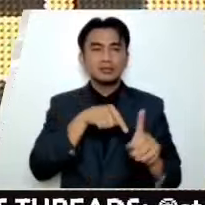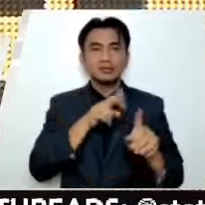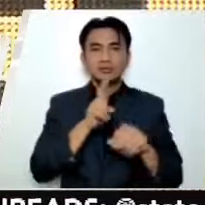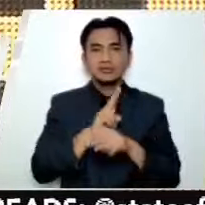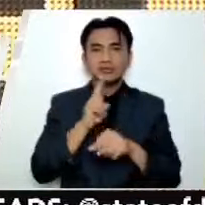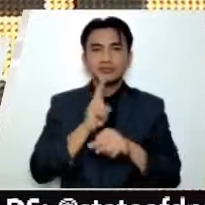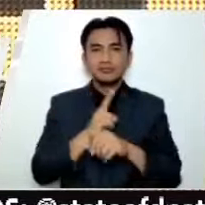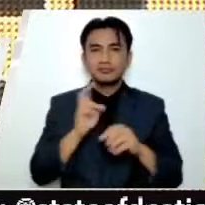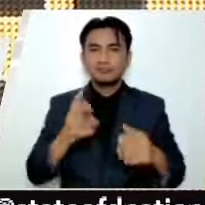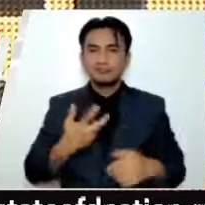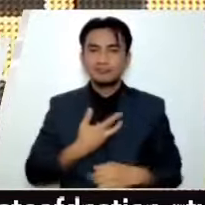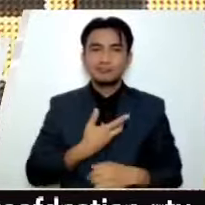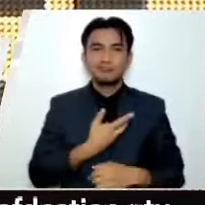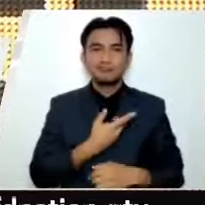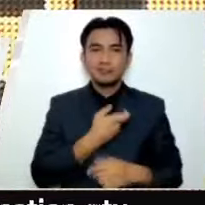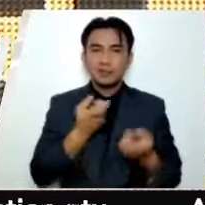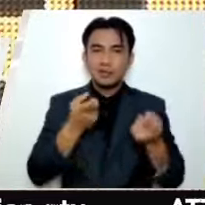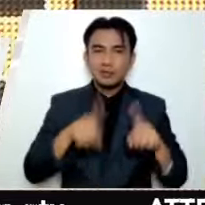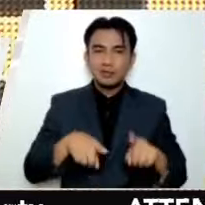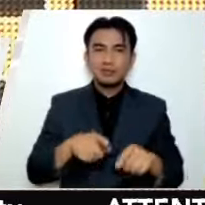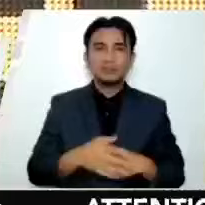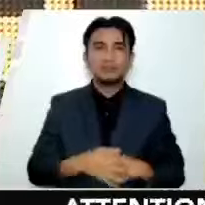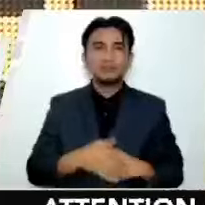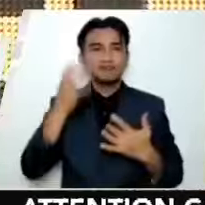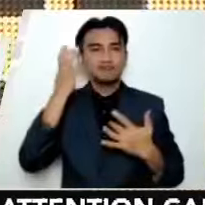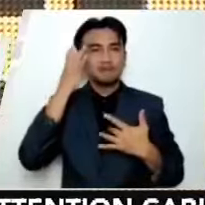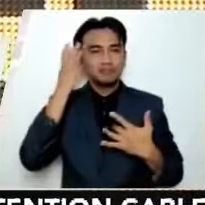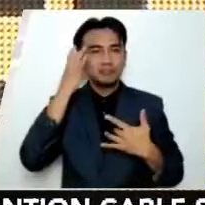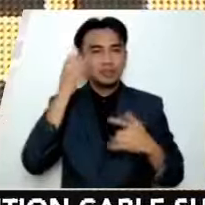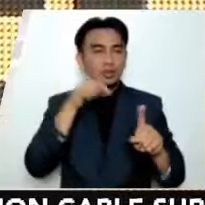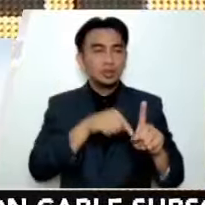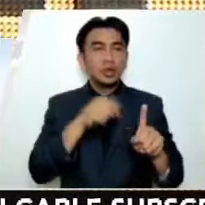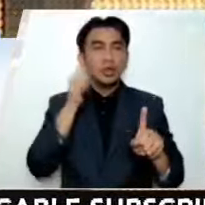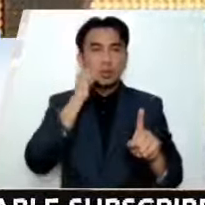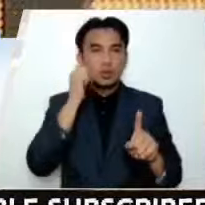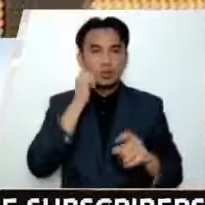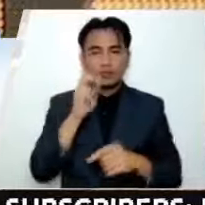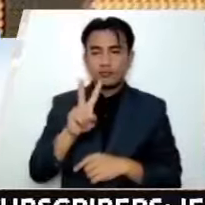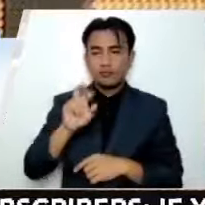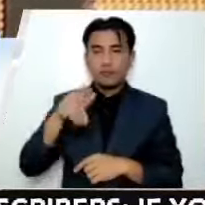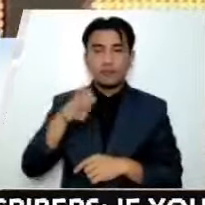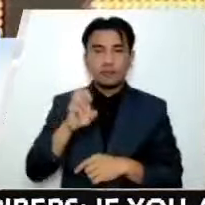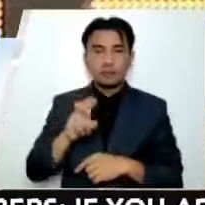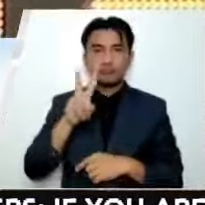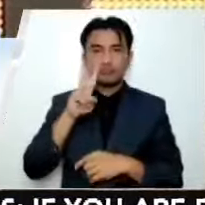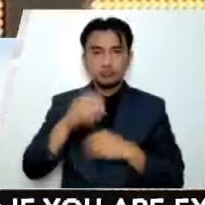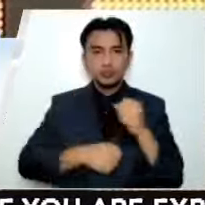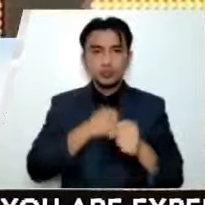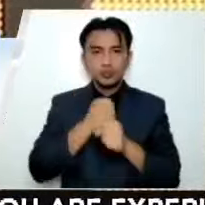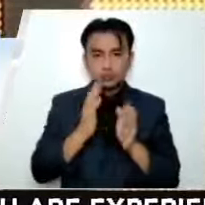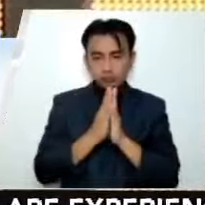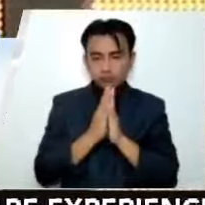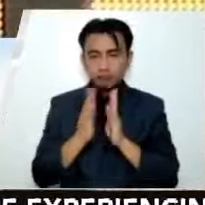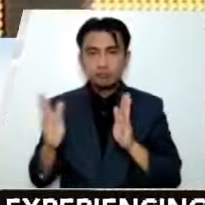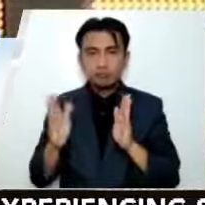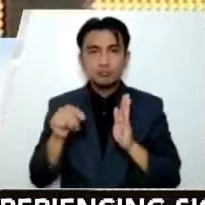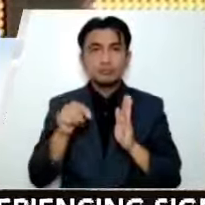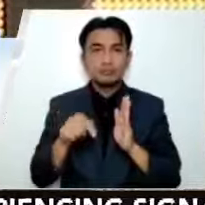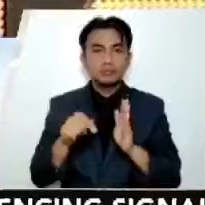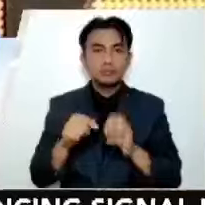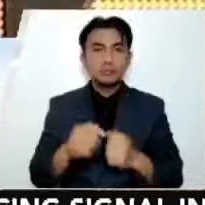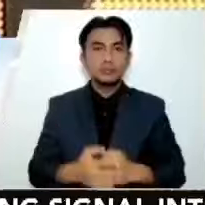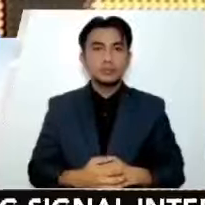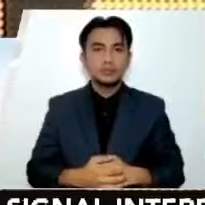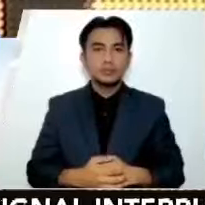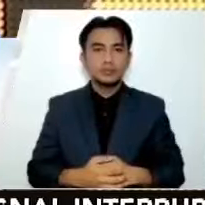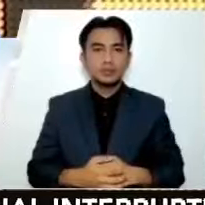maliban sa araw-araw siyang nagve-vape for the past 2 years. Nakita, 2 vessel block, no, Dr. Limpin, na